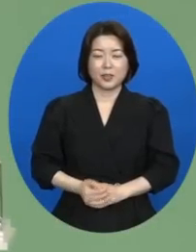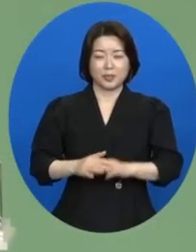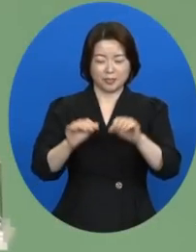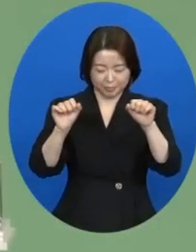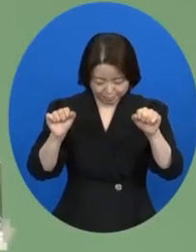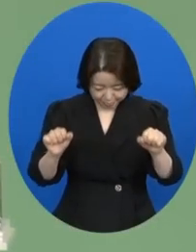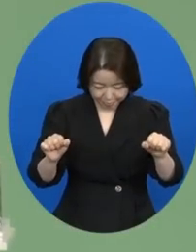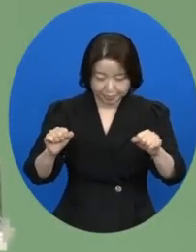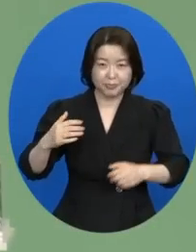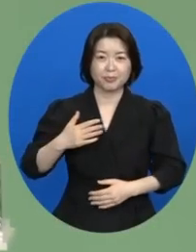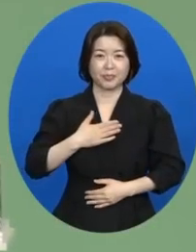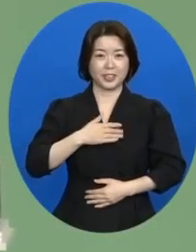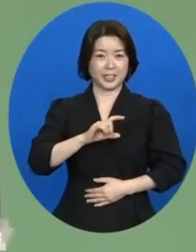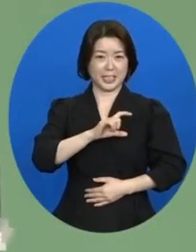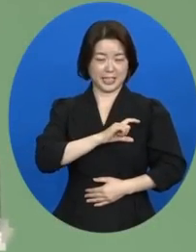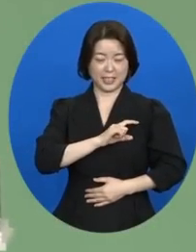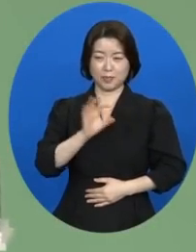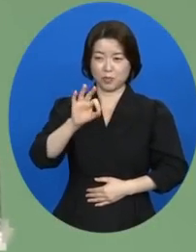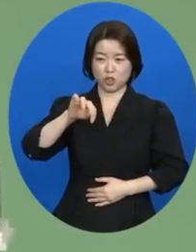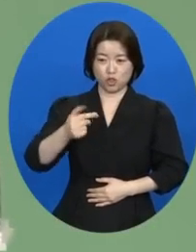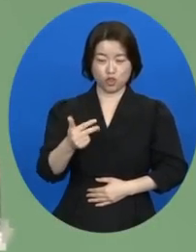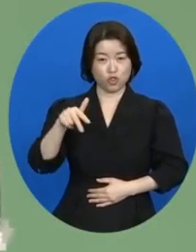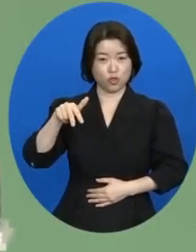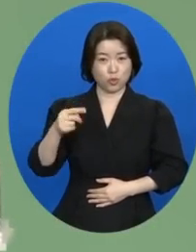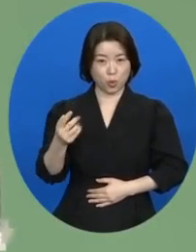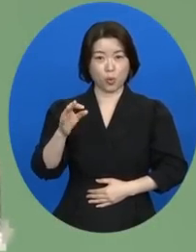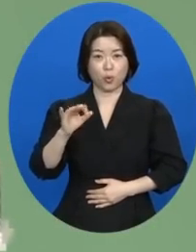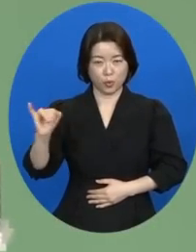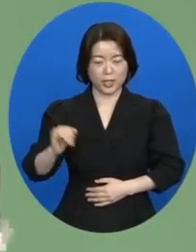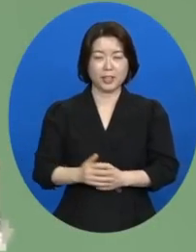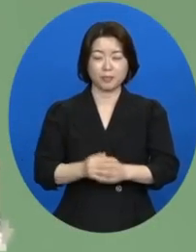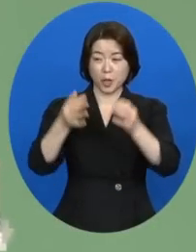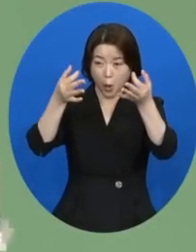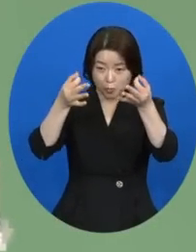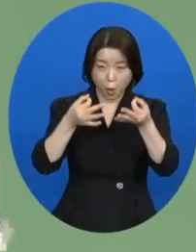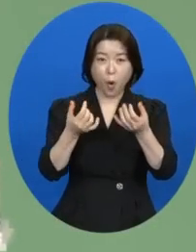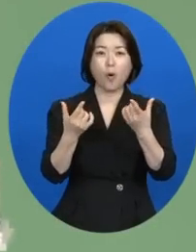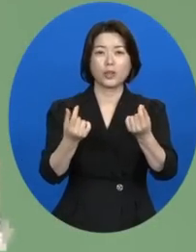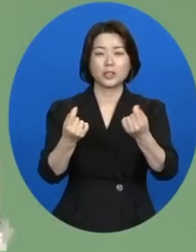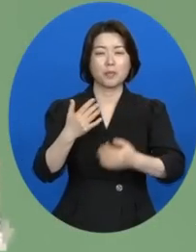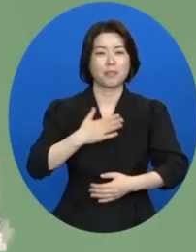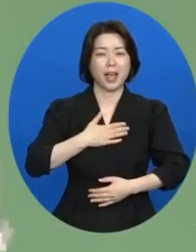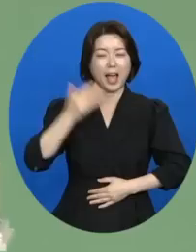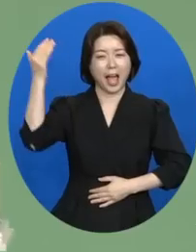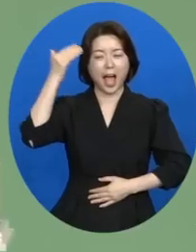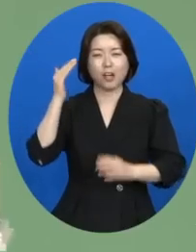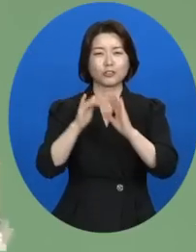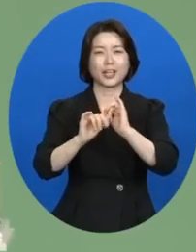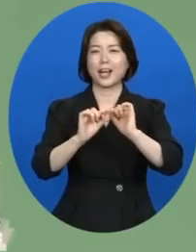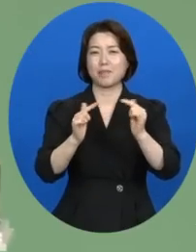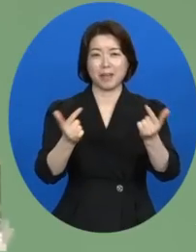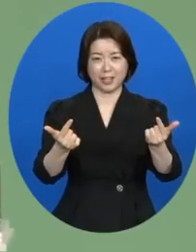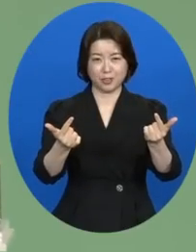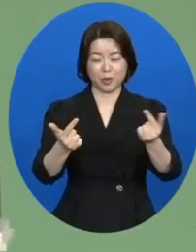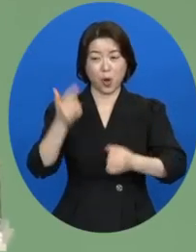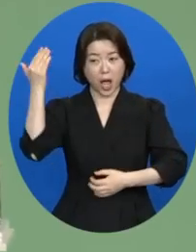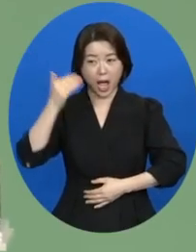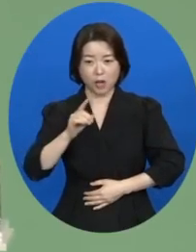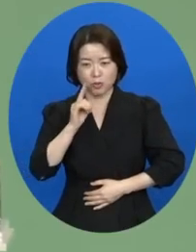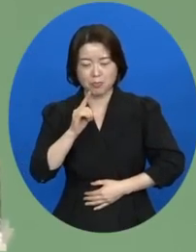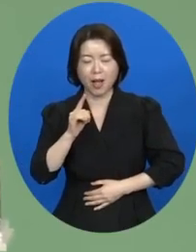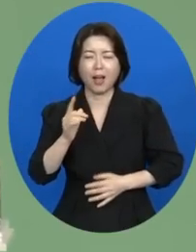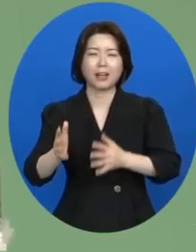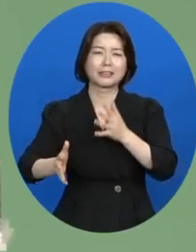안녕하세요. 저의 이름은 윤조혜입니다. 저는 보시는 것처럼 한국 사람이 아니고 한국말도